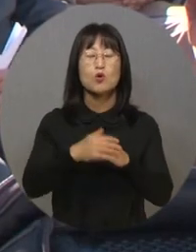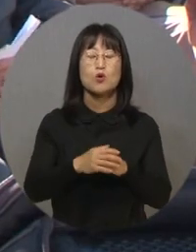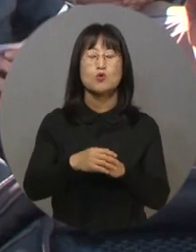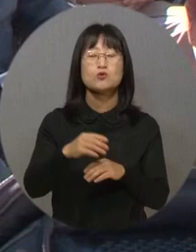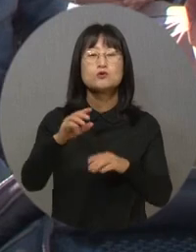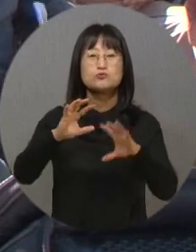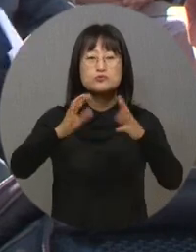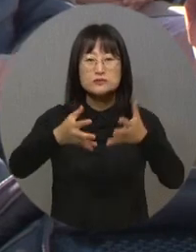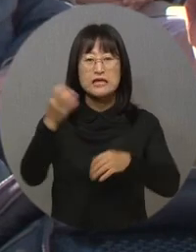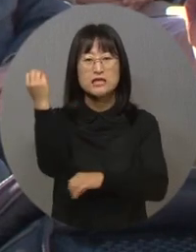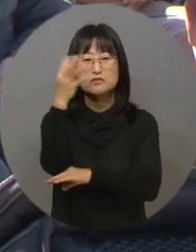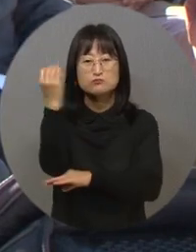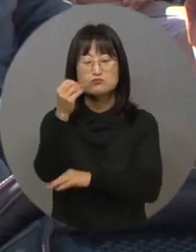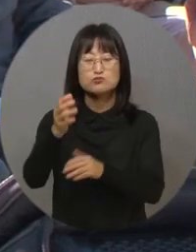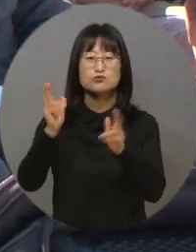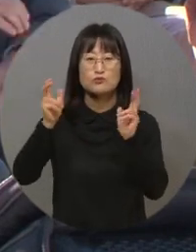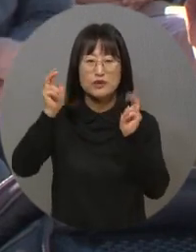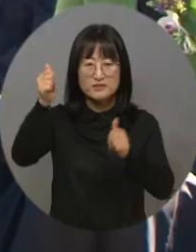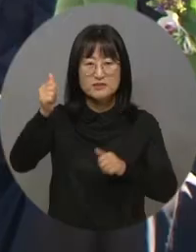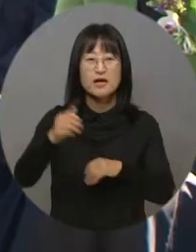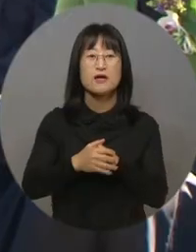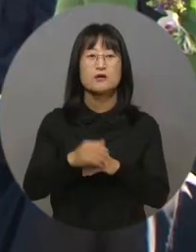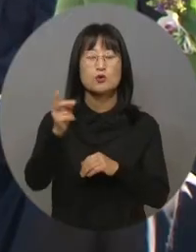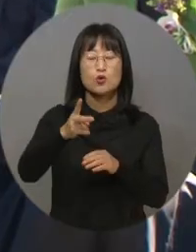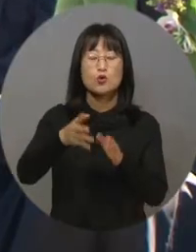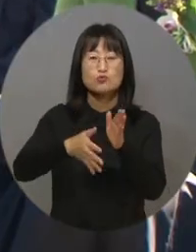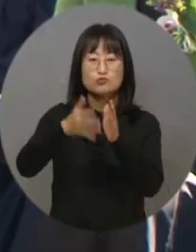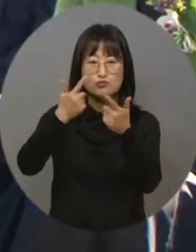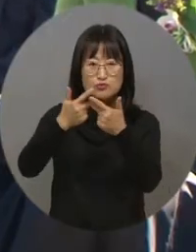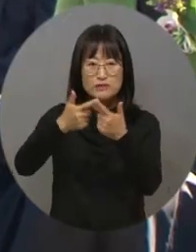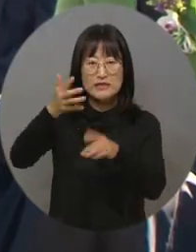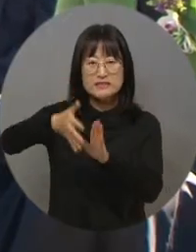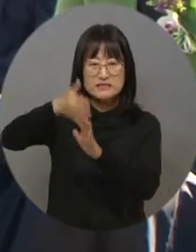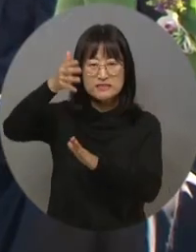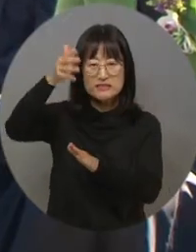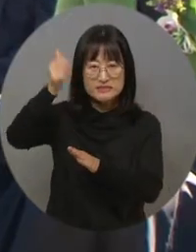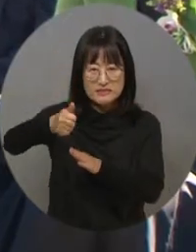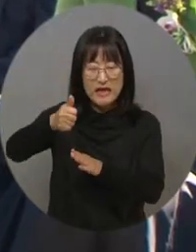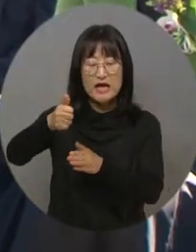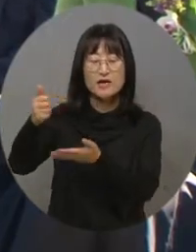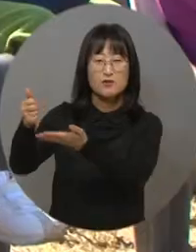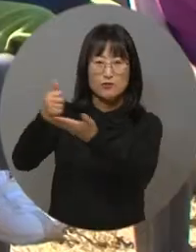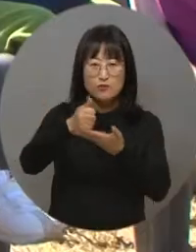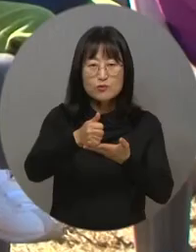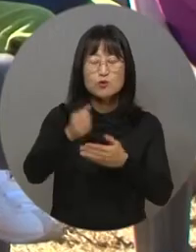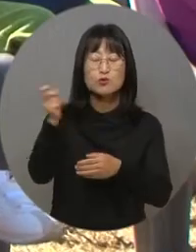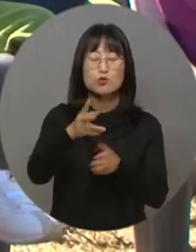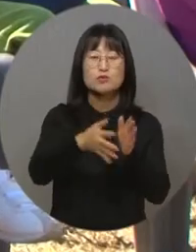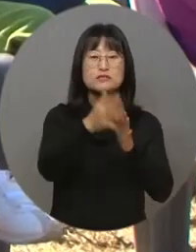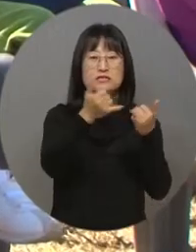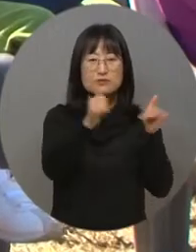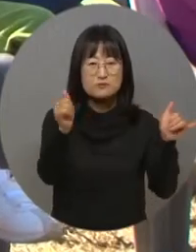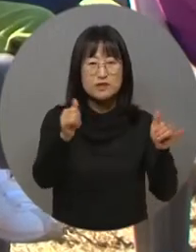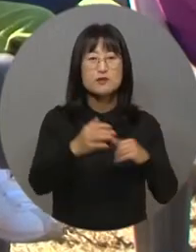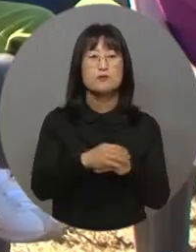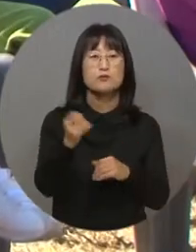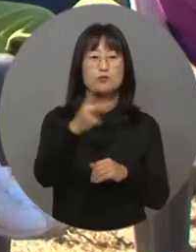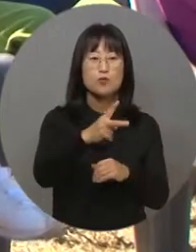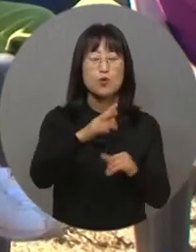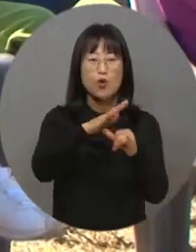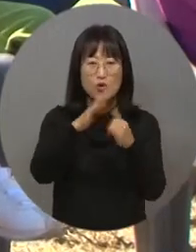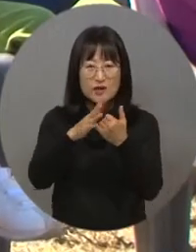주최하고 개회식에는 박형준 부산시장 등 여러 주요 인사들과 부산시민, 미취학 아동들이